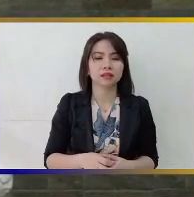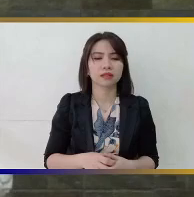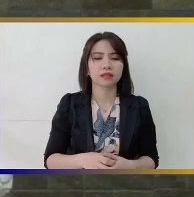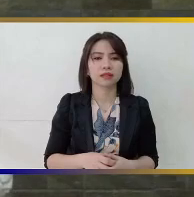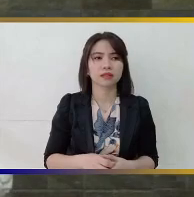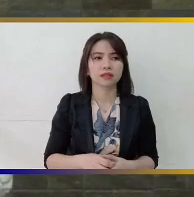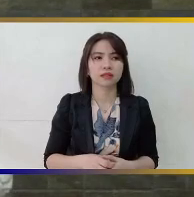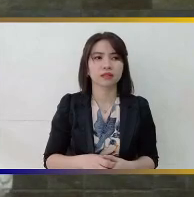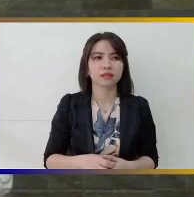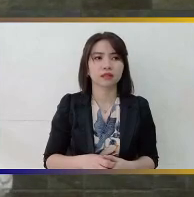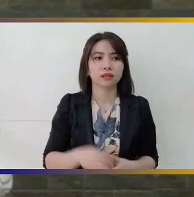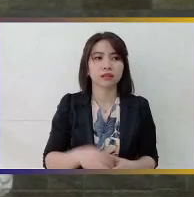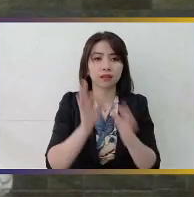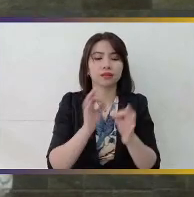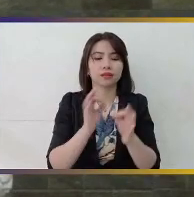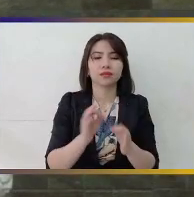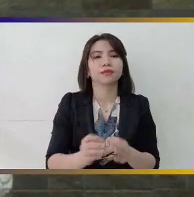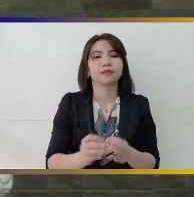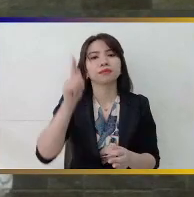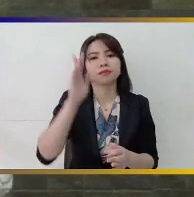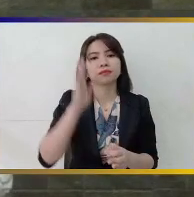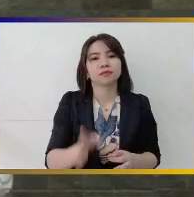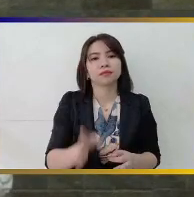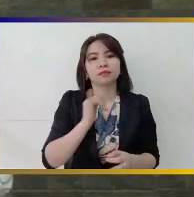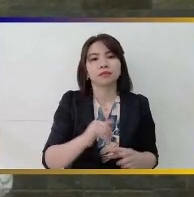Christ is in us.